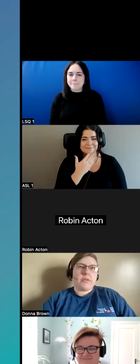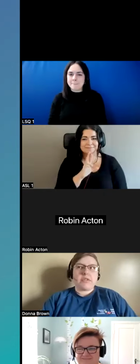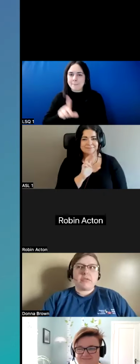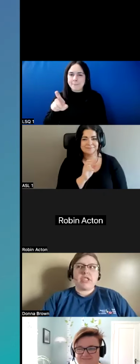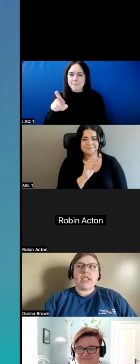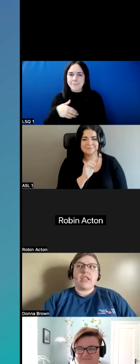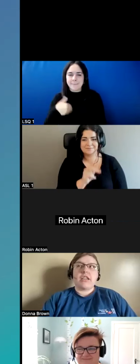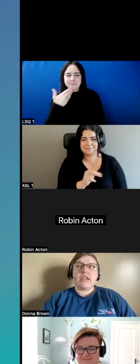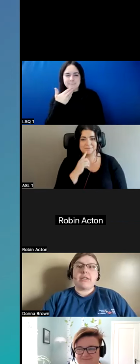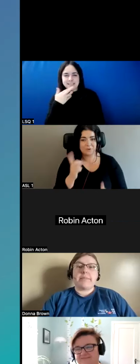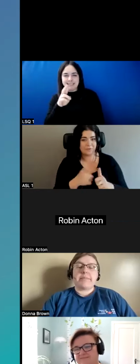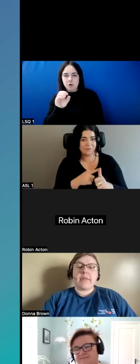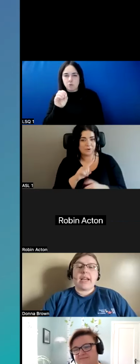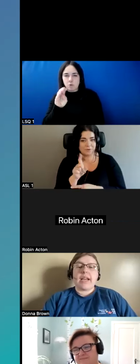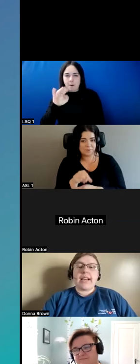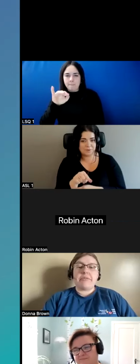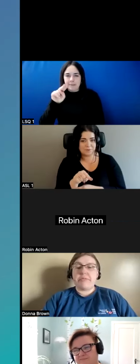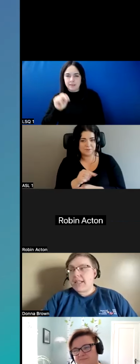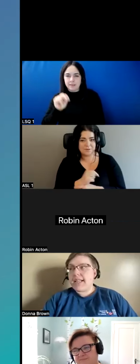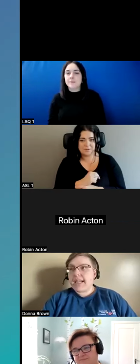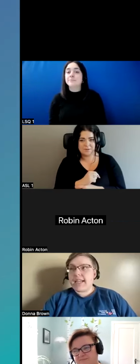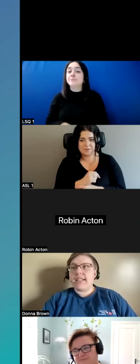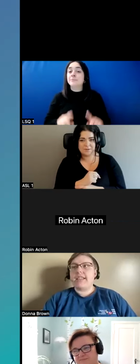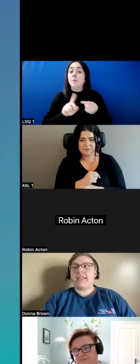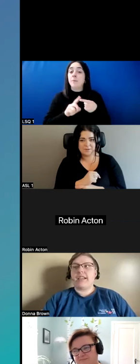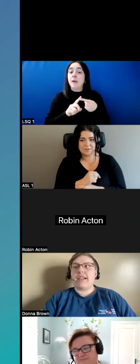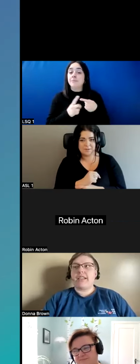Merci, Robin. Pour la première question,